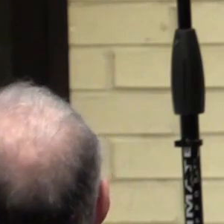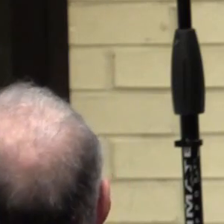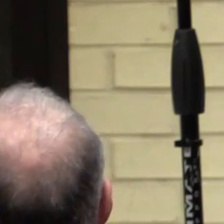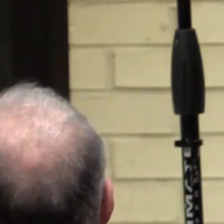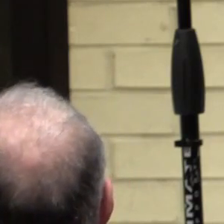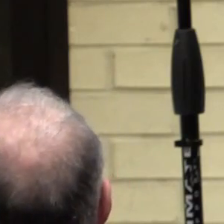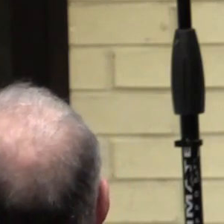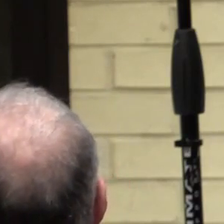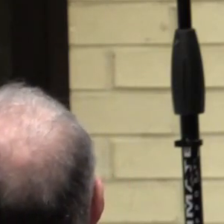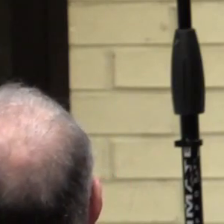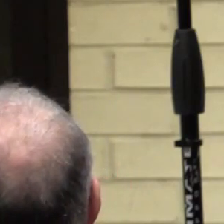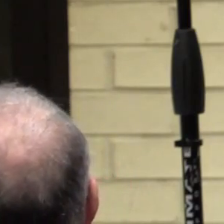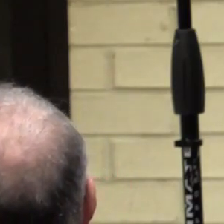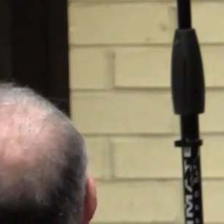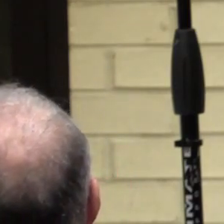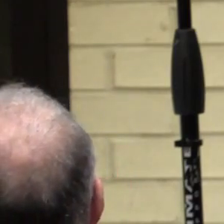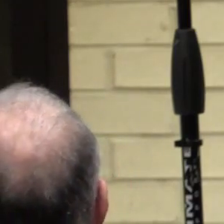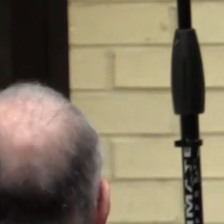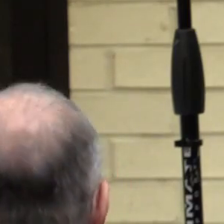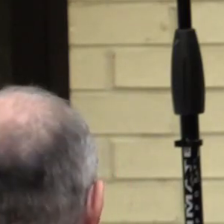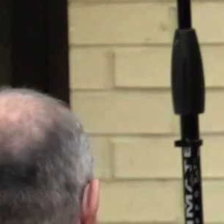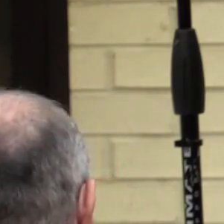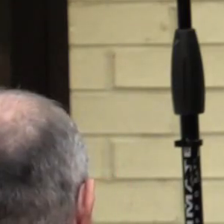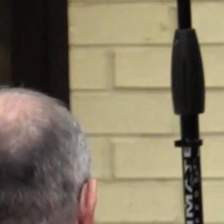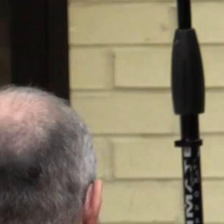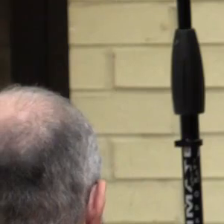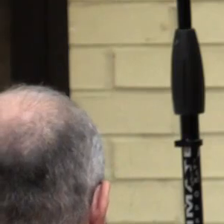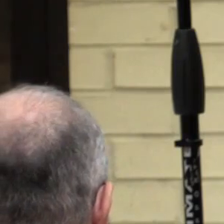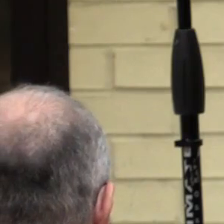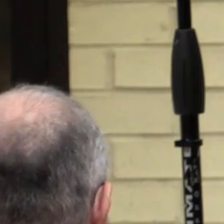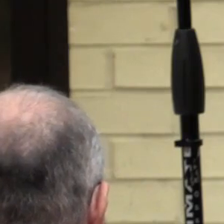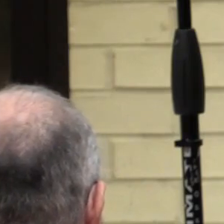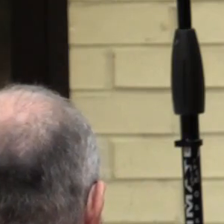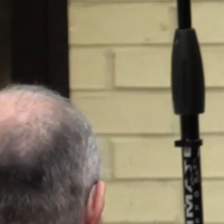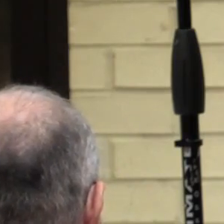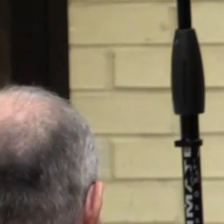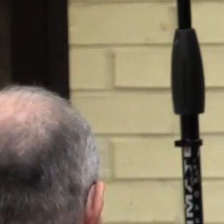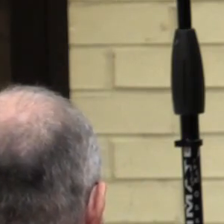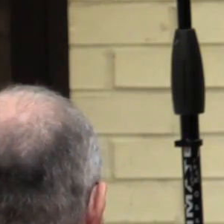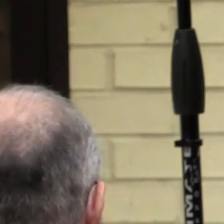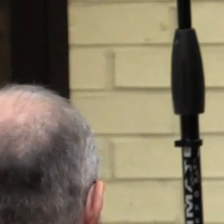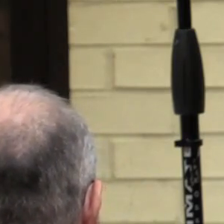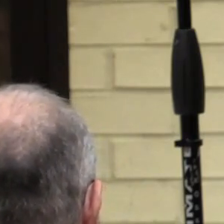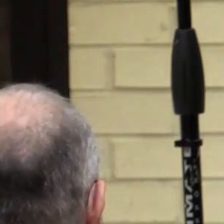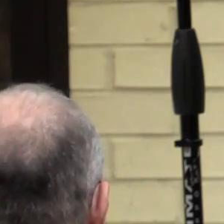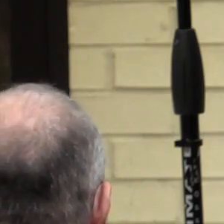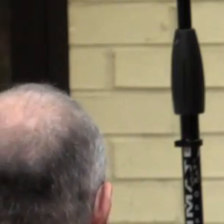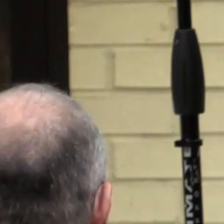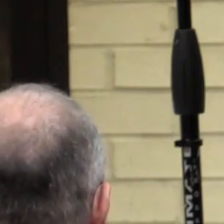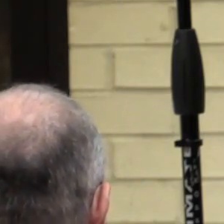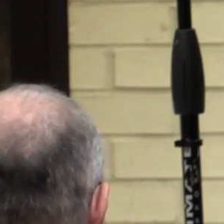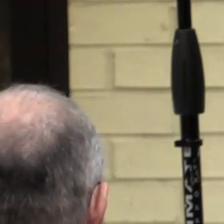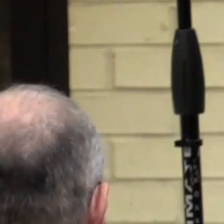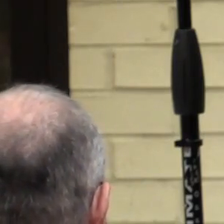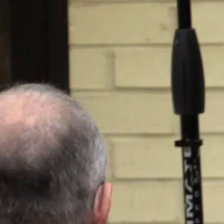واجعلنا للسلام من العاملين اللهم ألف بين قلوبنا اللهم ألف بين قلوبنا اللهم انصر الإسلام